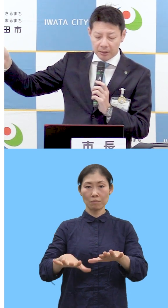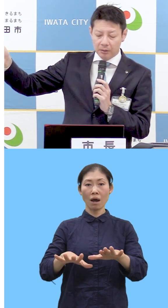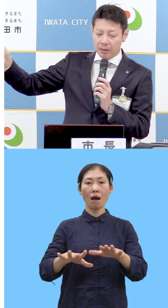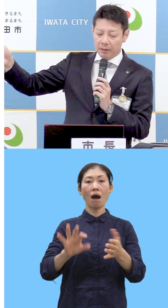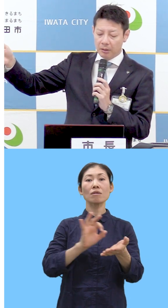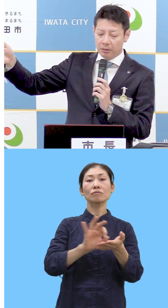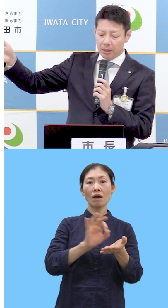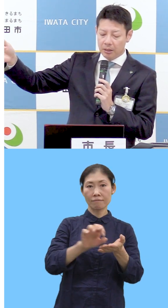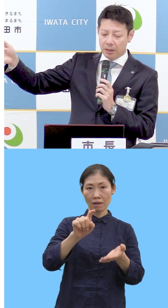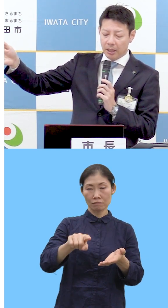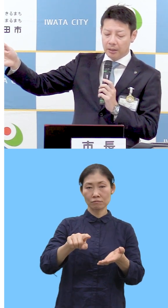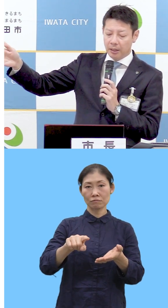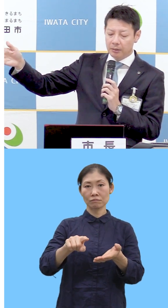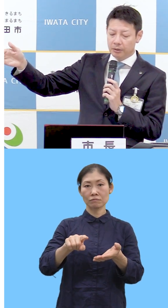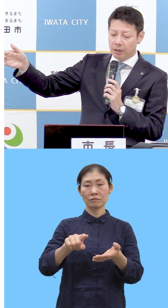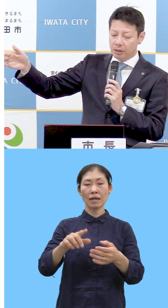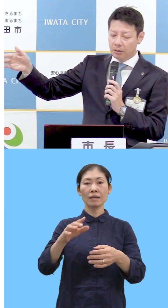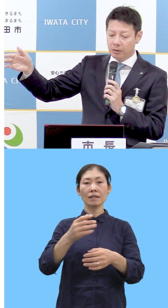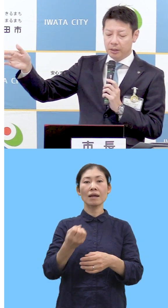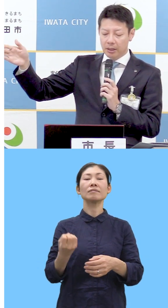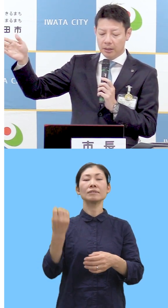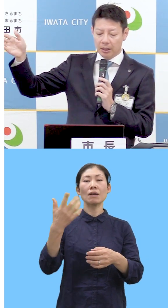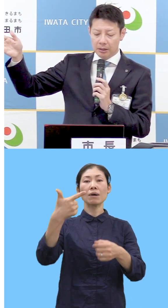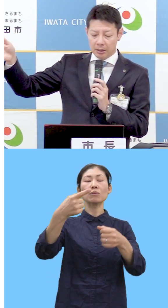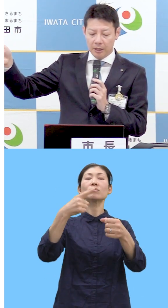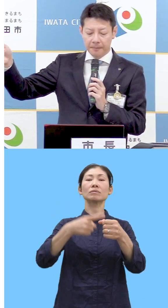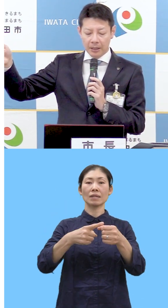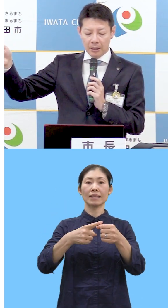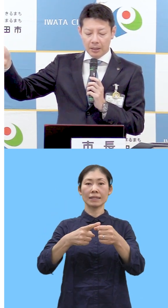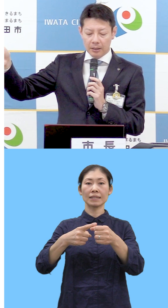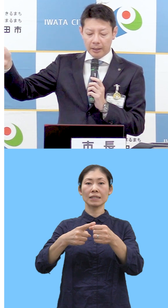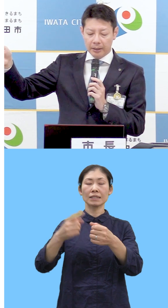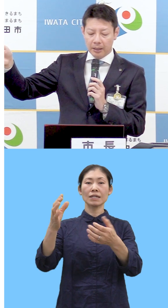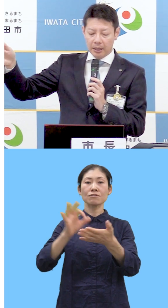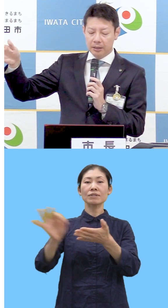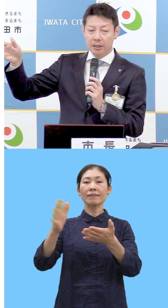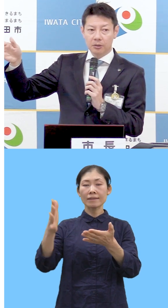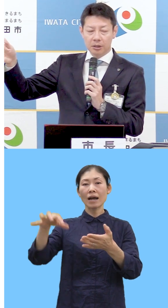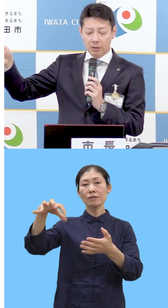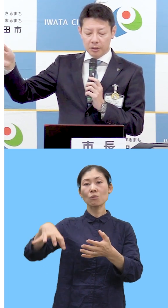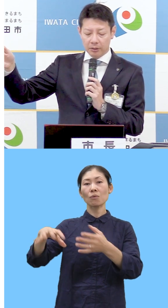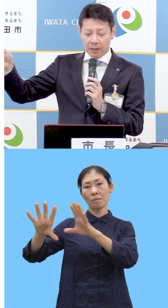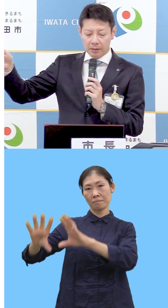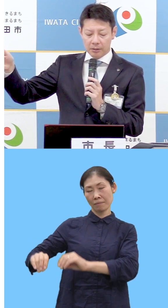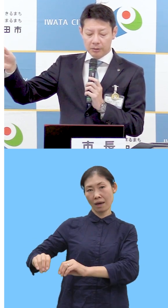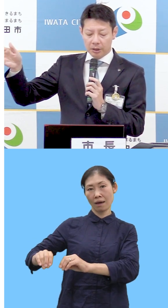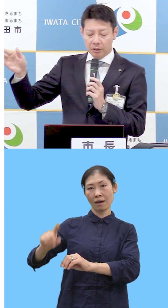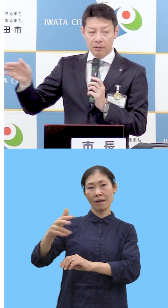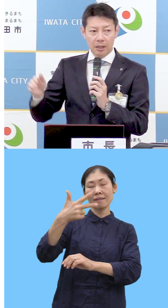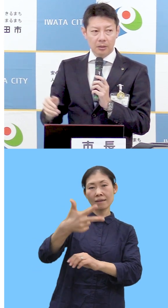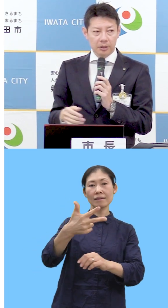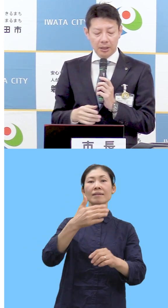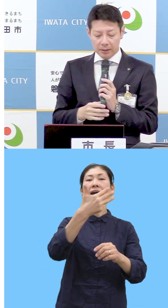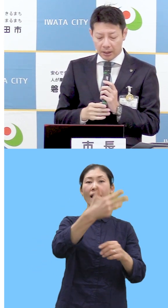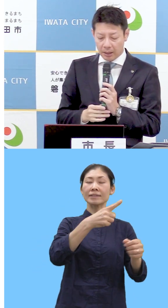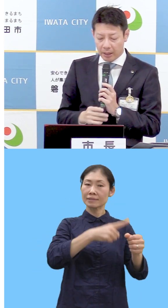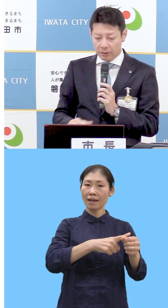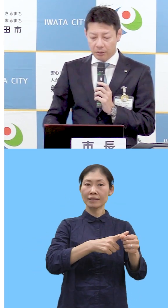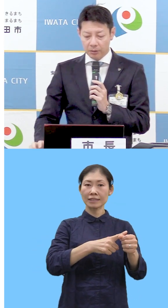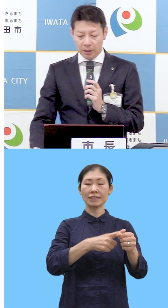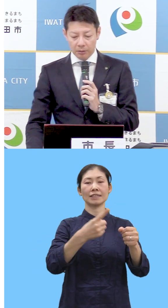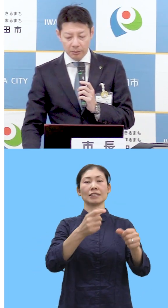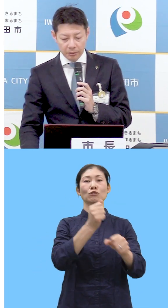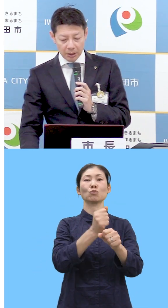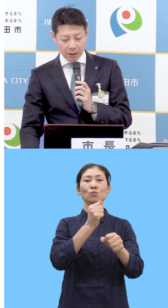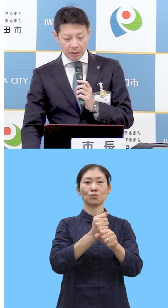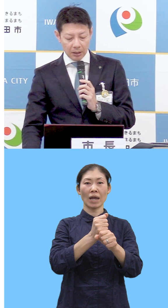体してきますので、令和6年に解体をして新校舎設計して、7年8年と新校舎の建設をして、9年の4月から開